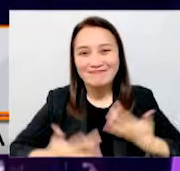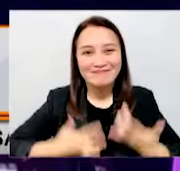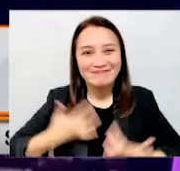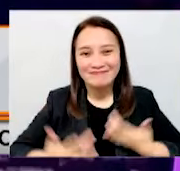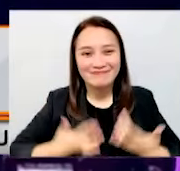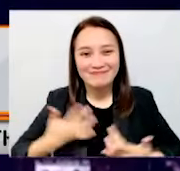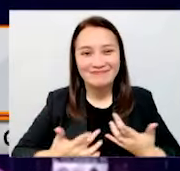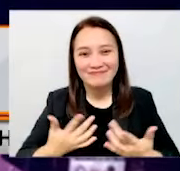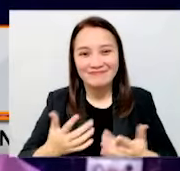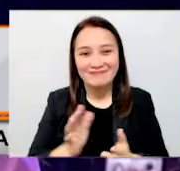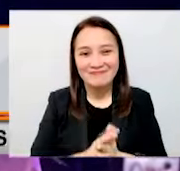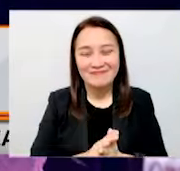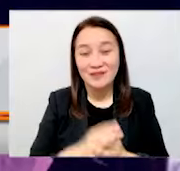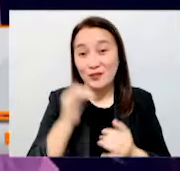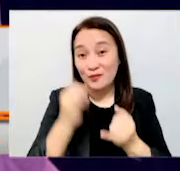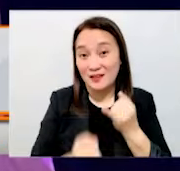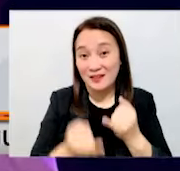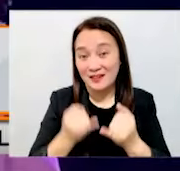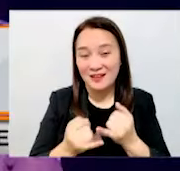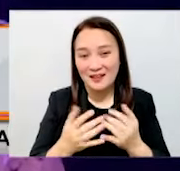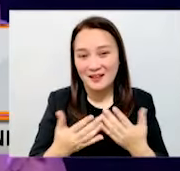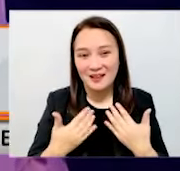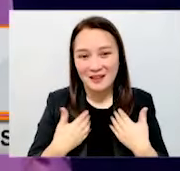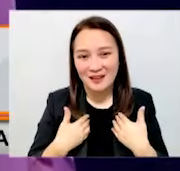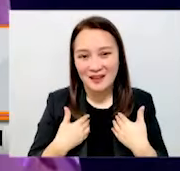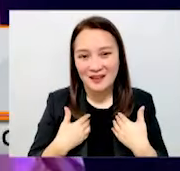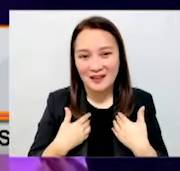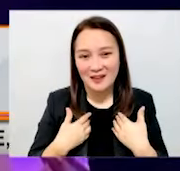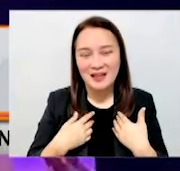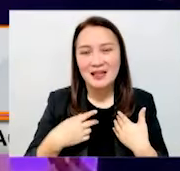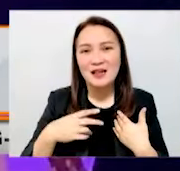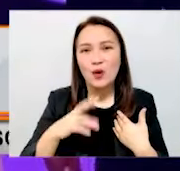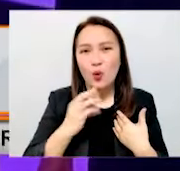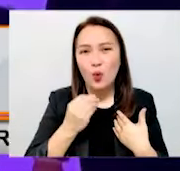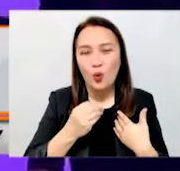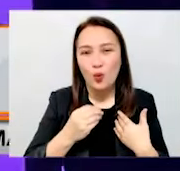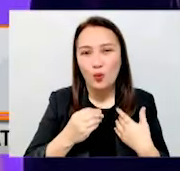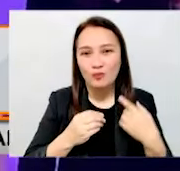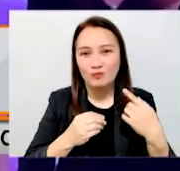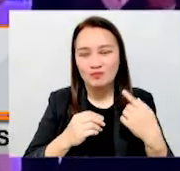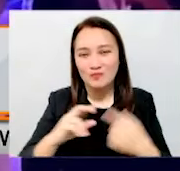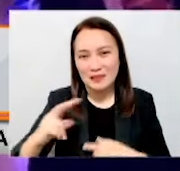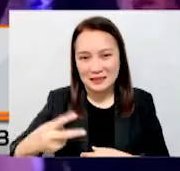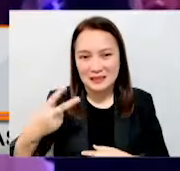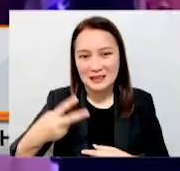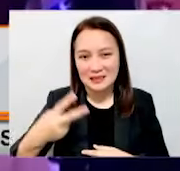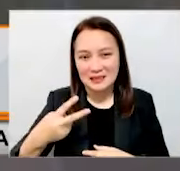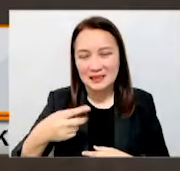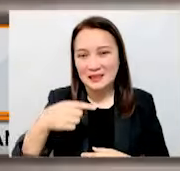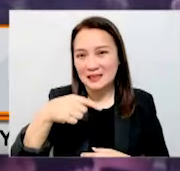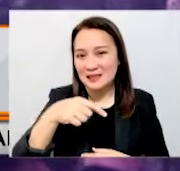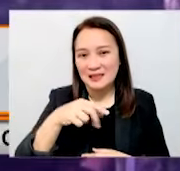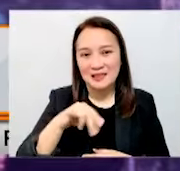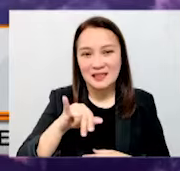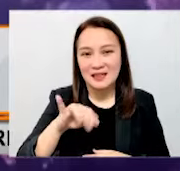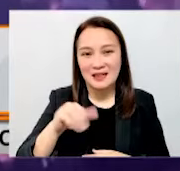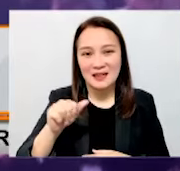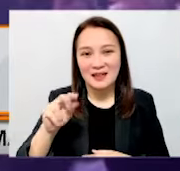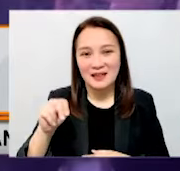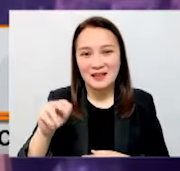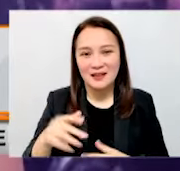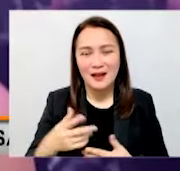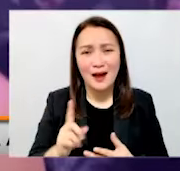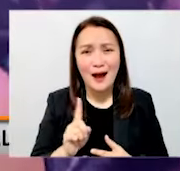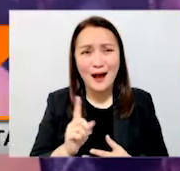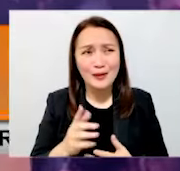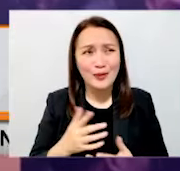finale episode. Runner-up niya ang provincial queen from CDO na si Kiana. Hindi ko pa alam paano mararamdaman ko, kung iiyak pa